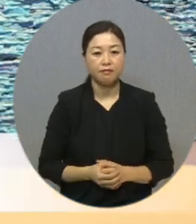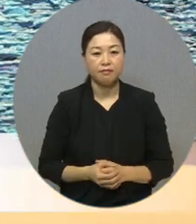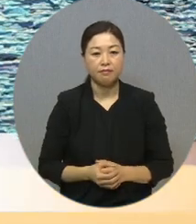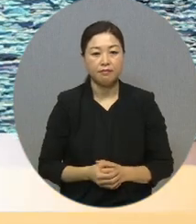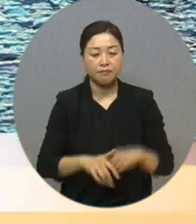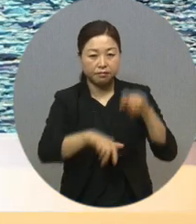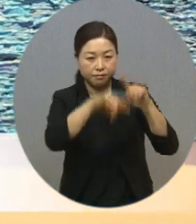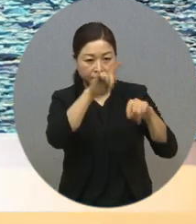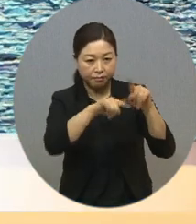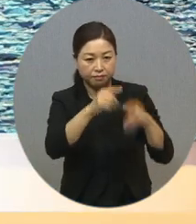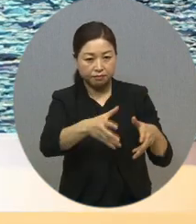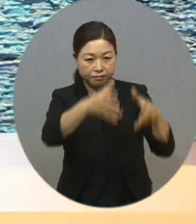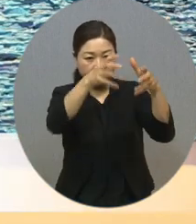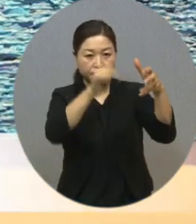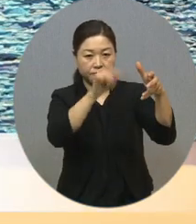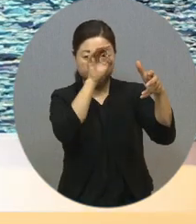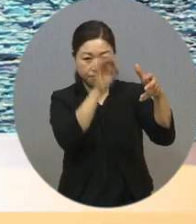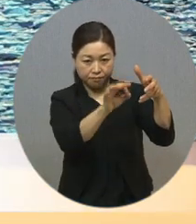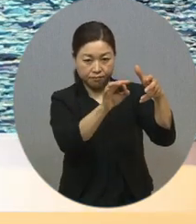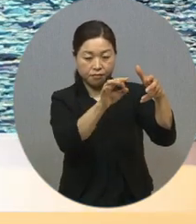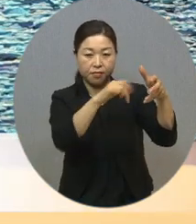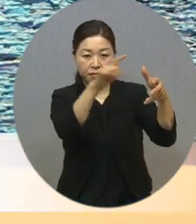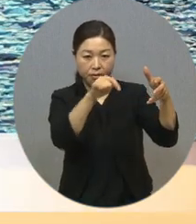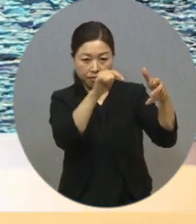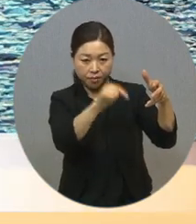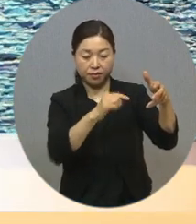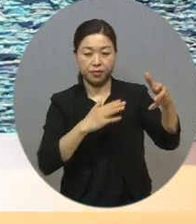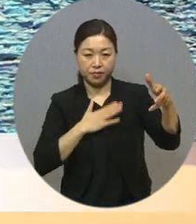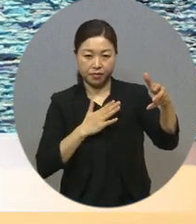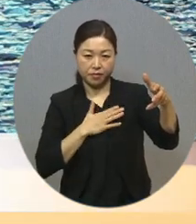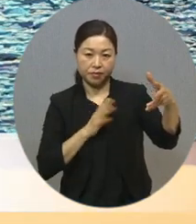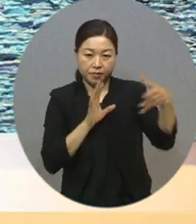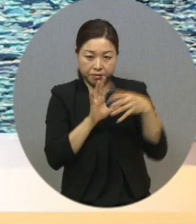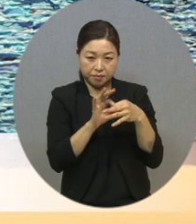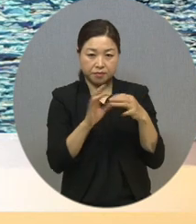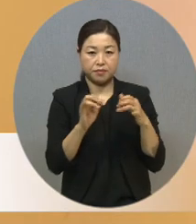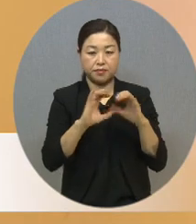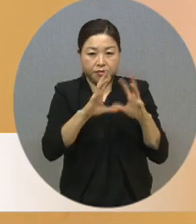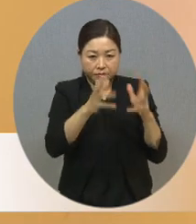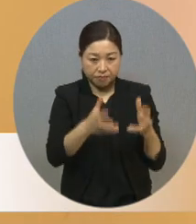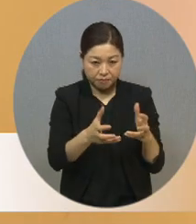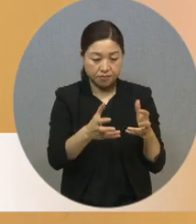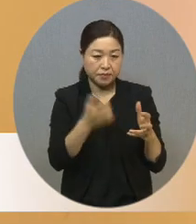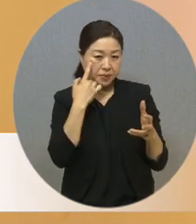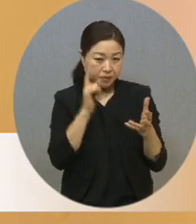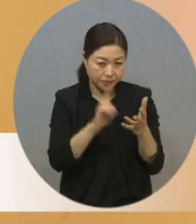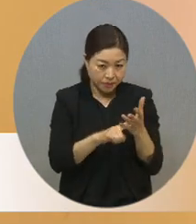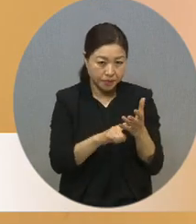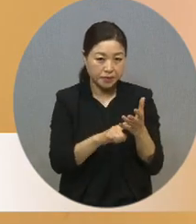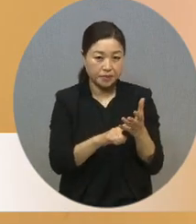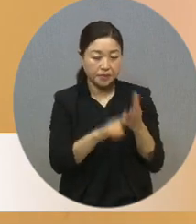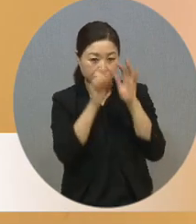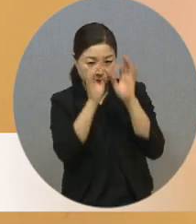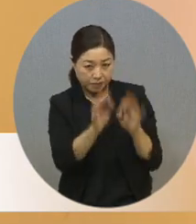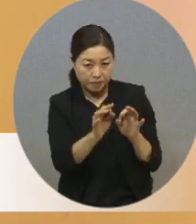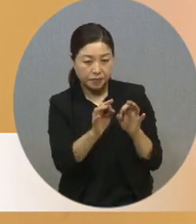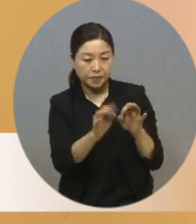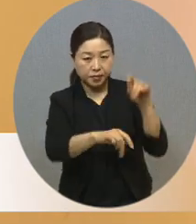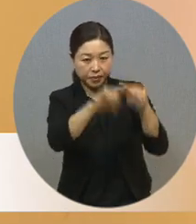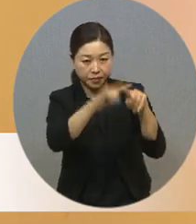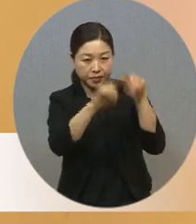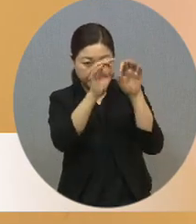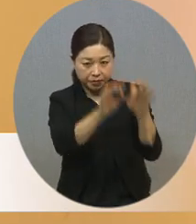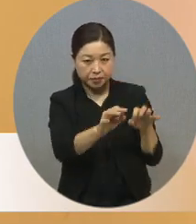하나의 나무를 보더라도 그 나무 속에 나만의 세계를 보고 또 바라보고 그